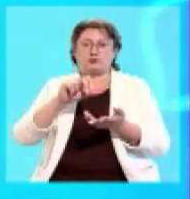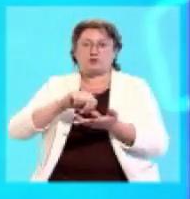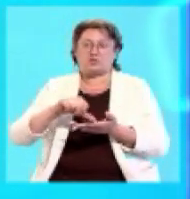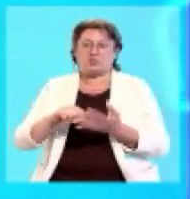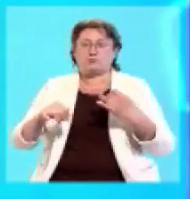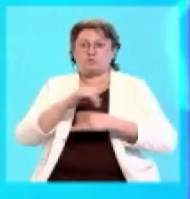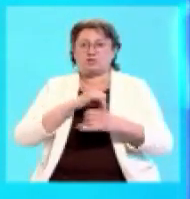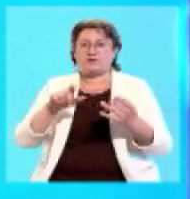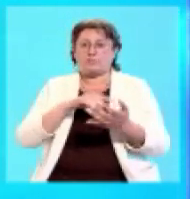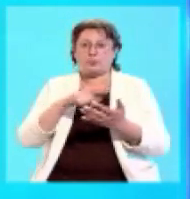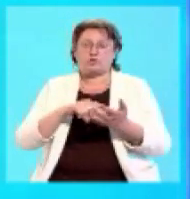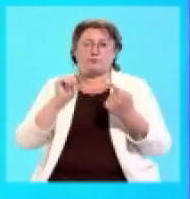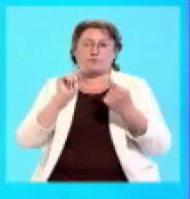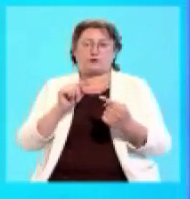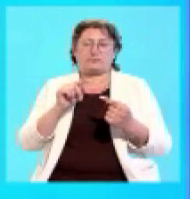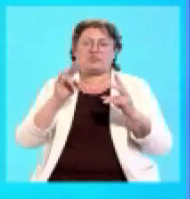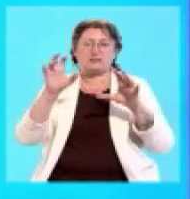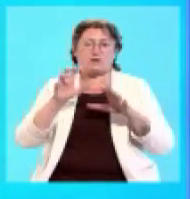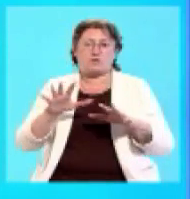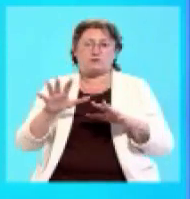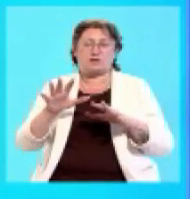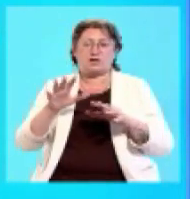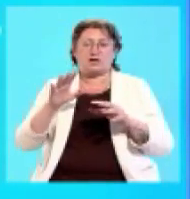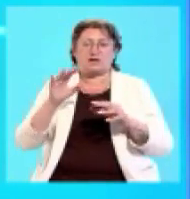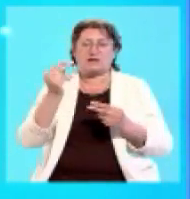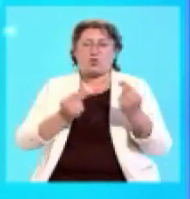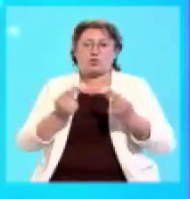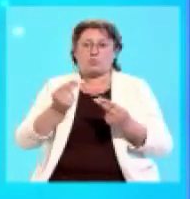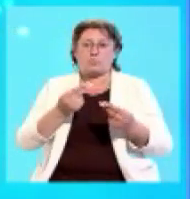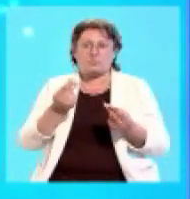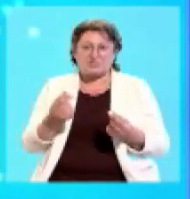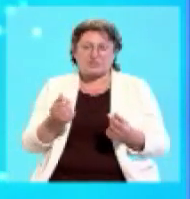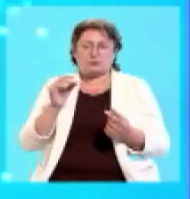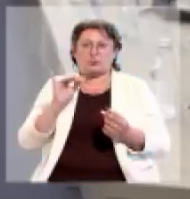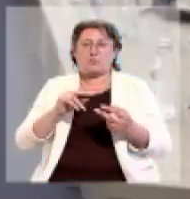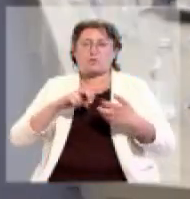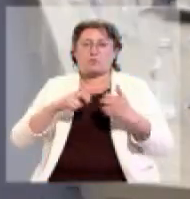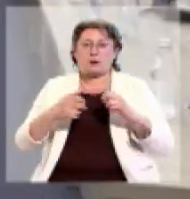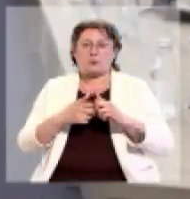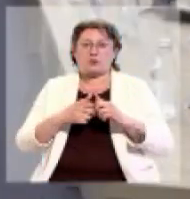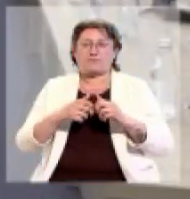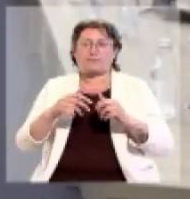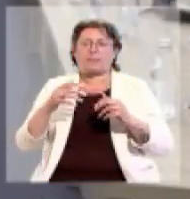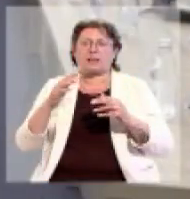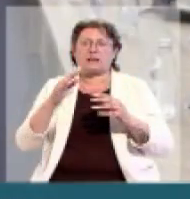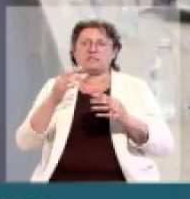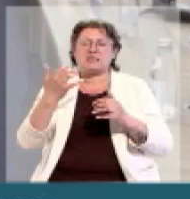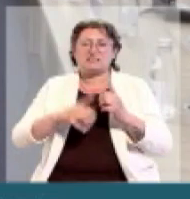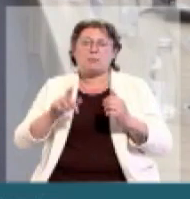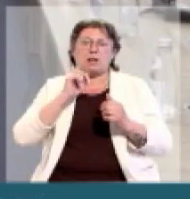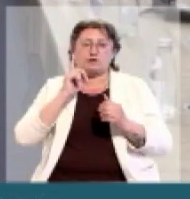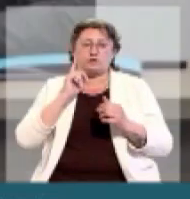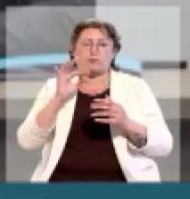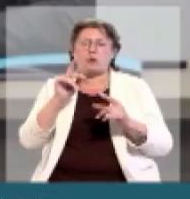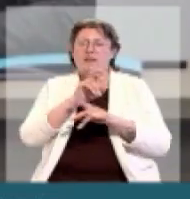участники обсудили вопрос противодействия незаконному игорному бизнесу и проблему лудомании среди молодежи.